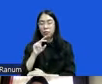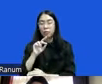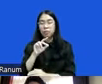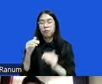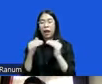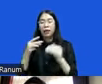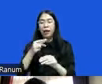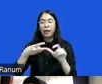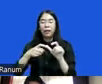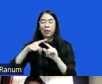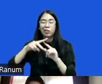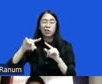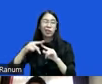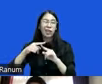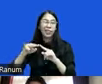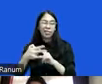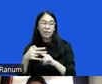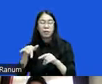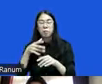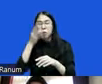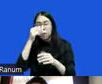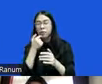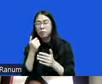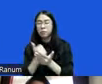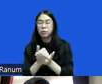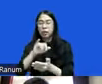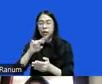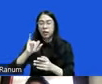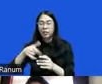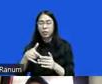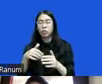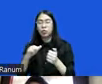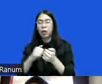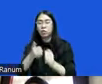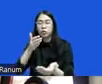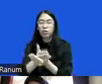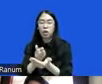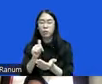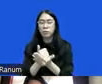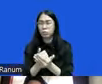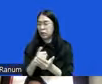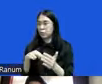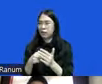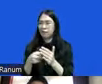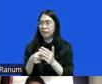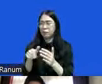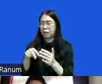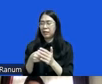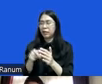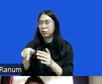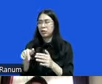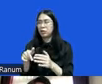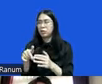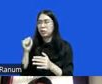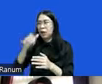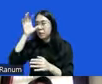apa dan mereka lebih memahami bahwa RJ itu adalah penghentian perkara yang merupakan kesalahan yang besar sekali begitu dan kemudian tidak ada